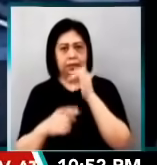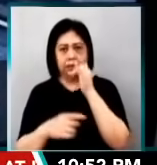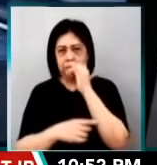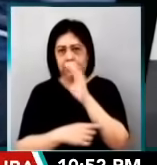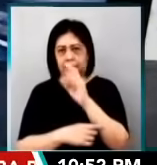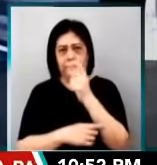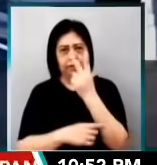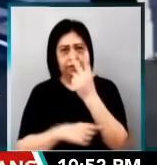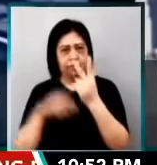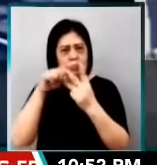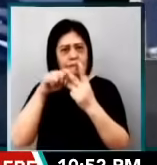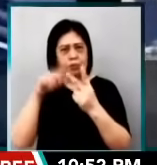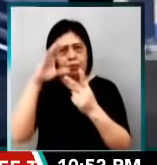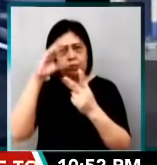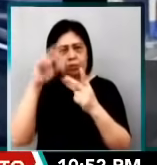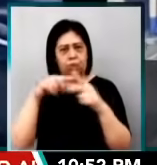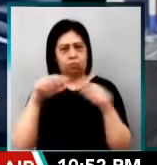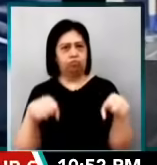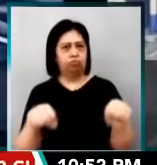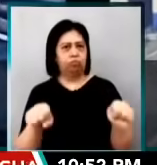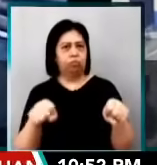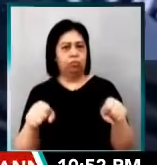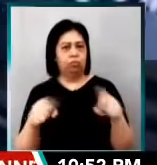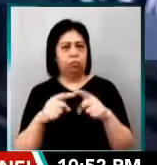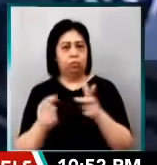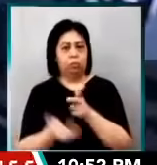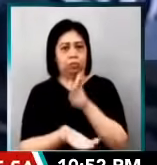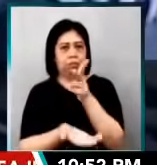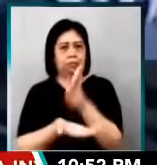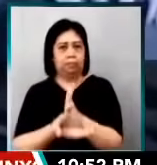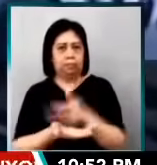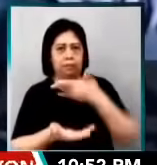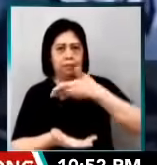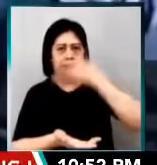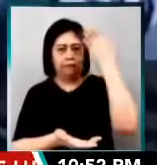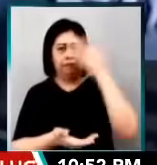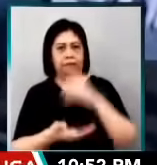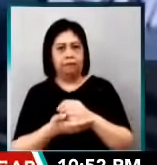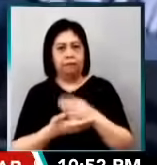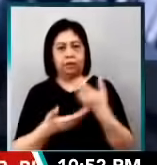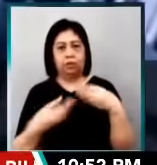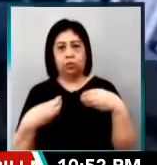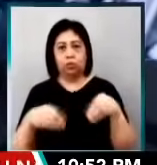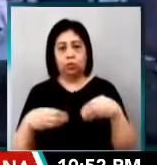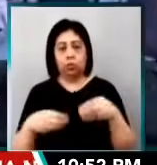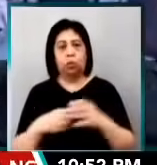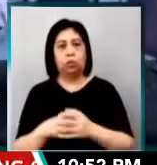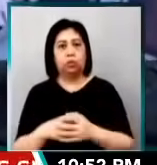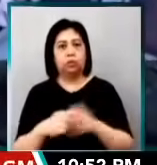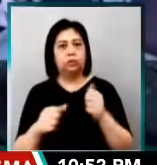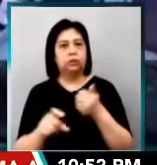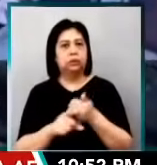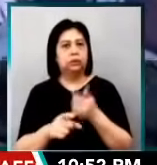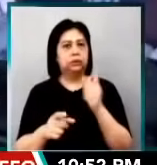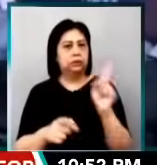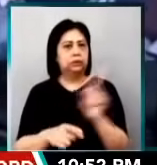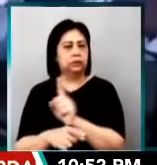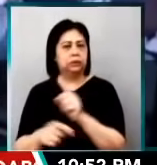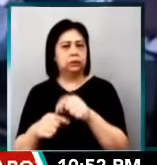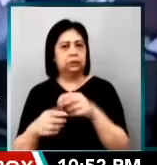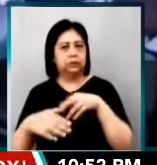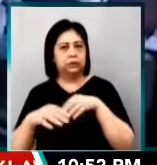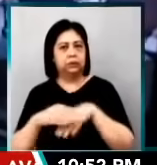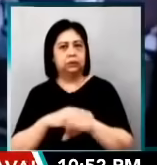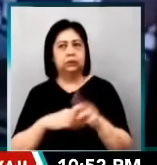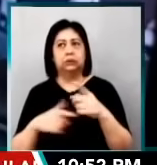lalaking nakamotorsiklo na pumarada sa tapat ng convenience store. Isa sa kanila ang pumasok sa tindahan, saka dinala